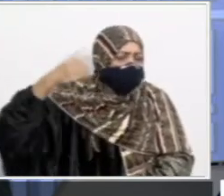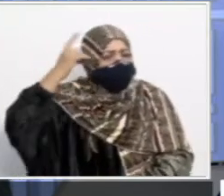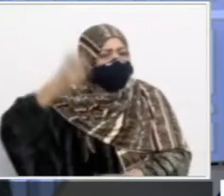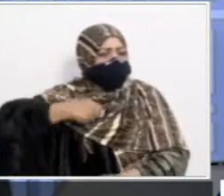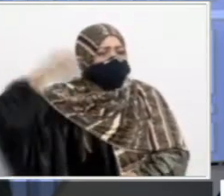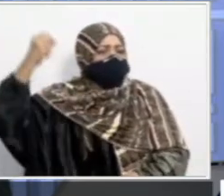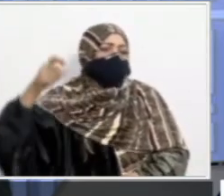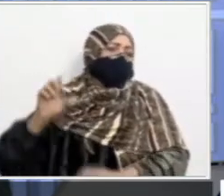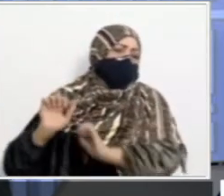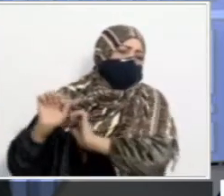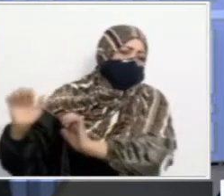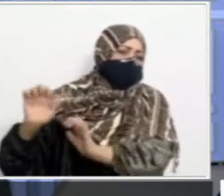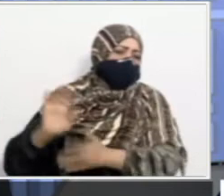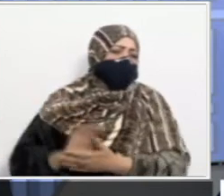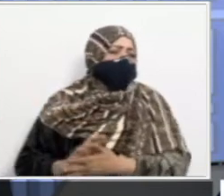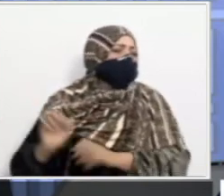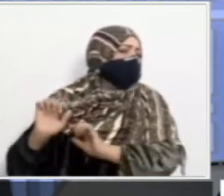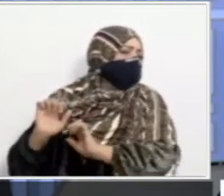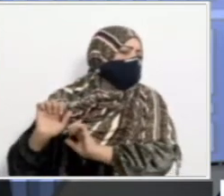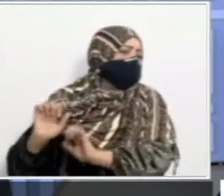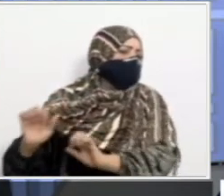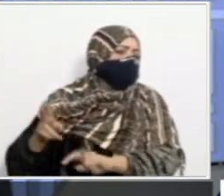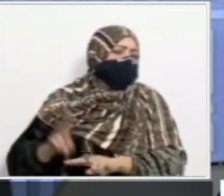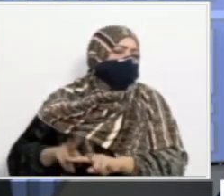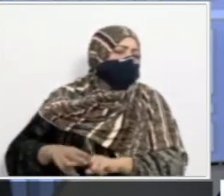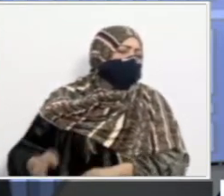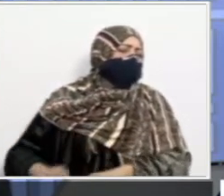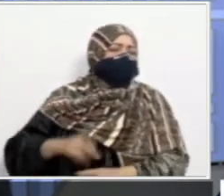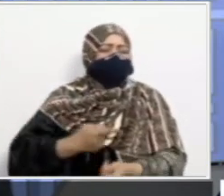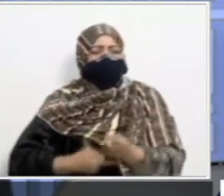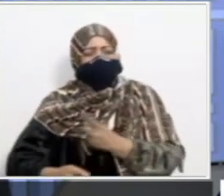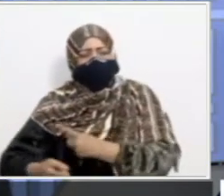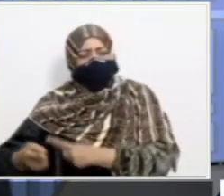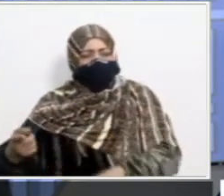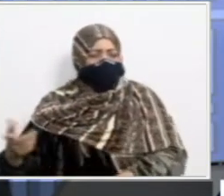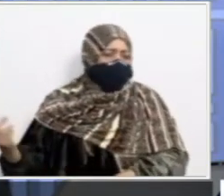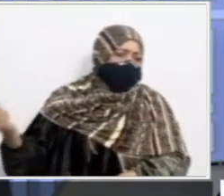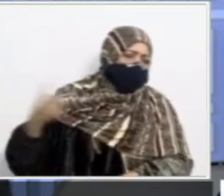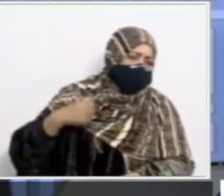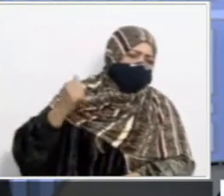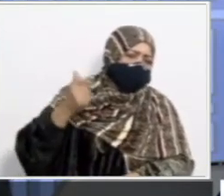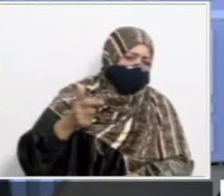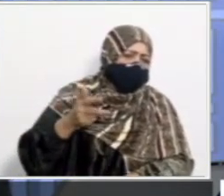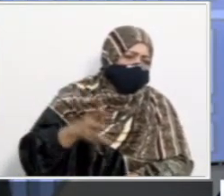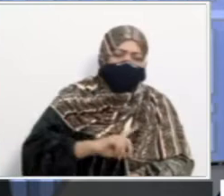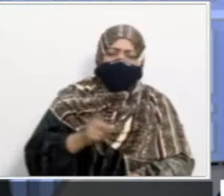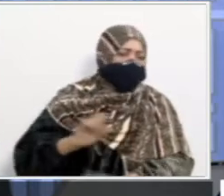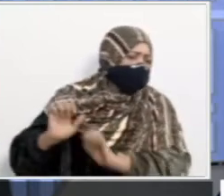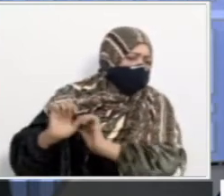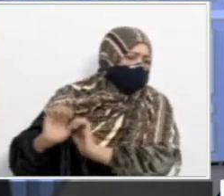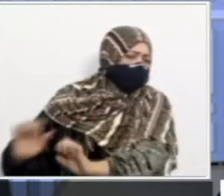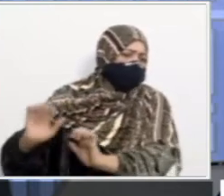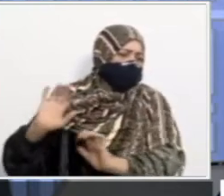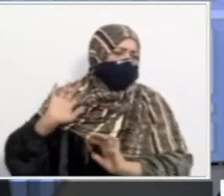كل مراحله، يعني الإنسان ما يستناش لنجي المرحلة اللي بعدها، في أي مرحلة هو يجب عليه أن يعالج حتى لا يعني يصل إلى المرحلة